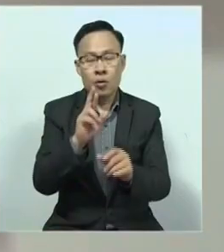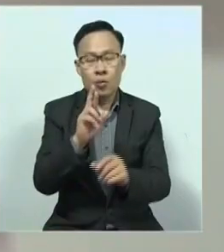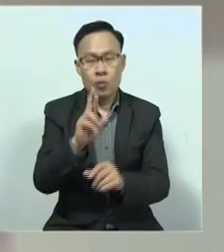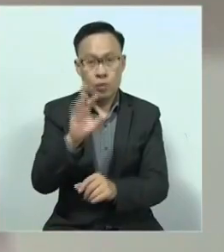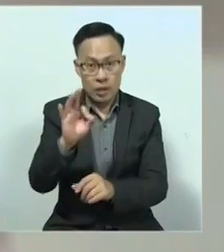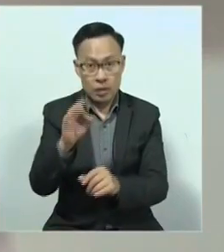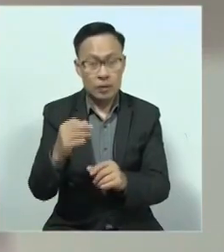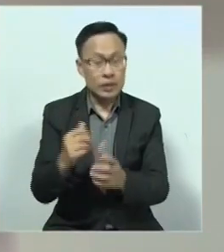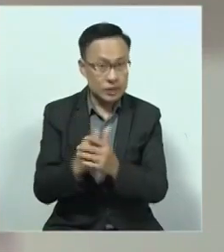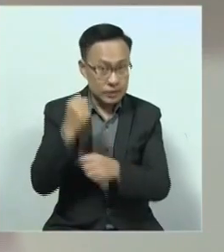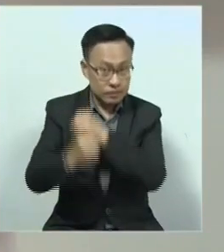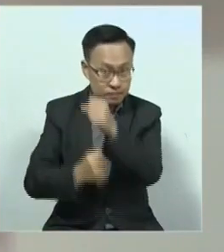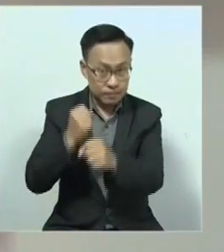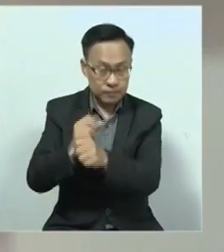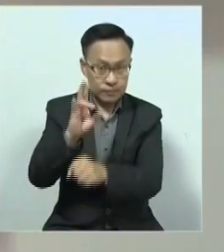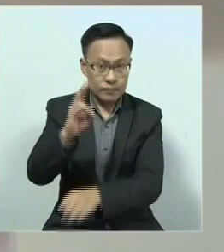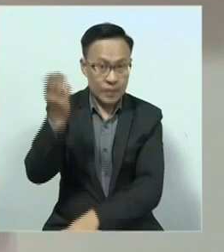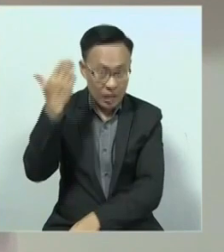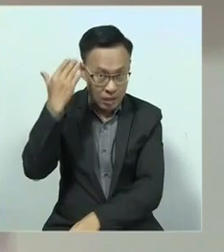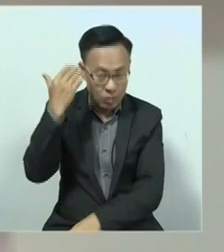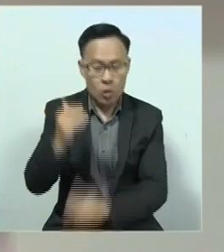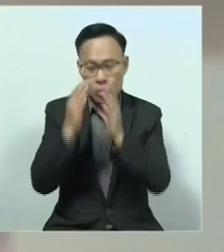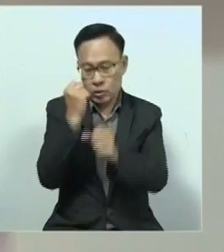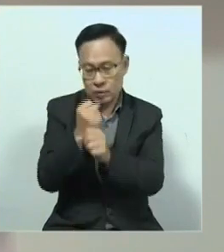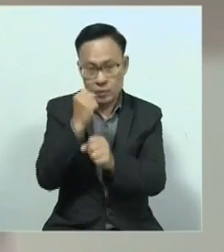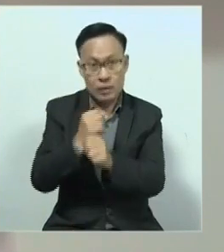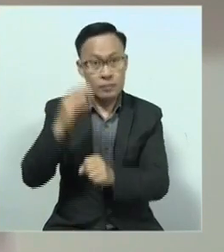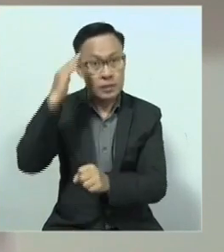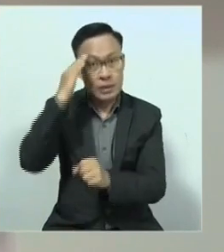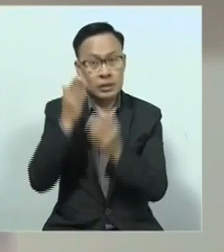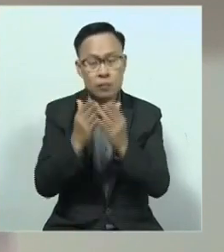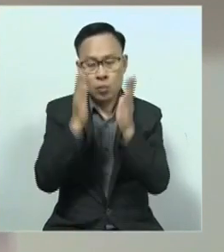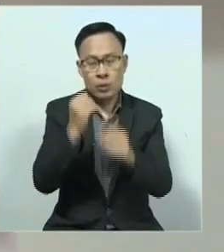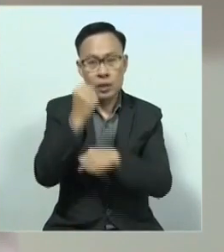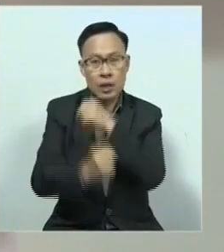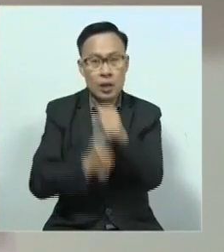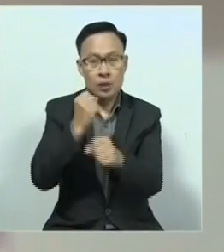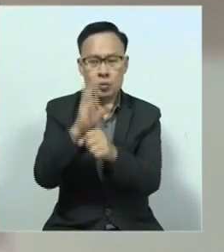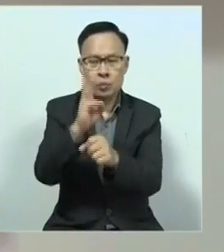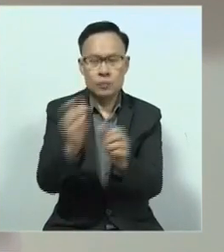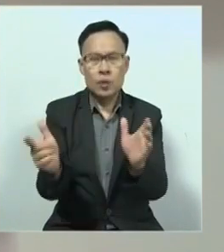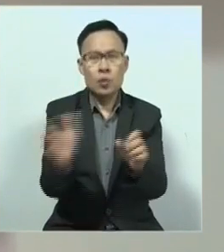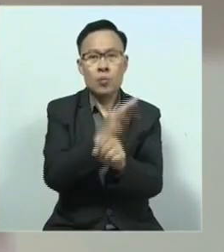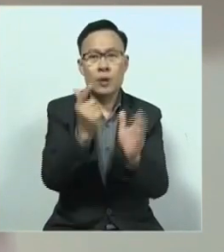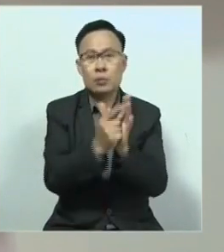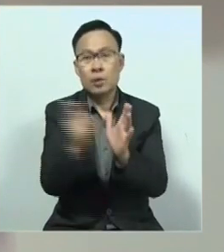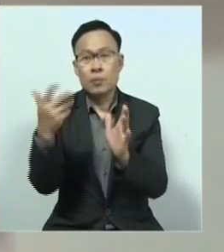ก็เกษียณราชการไปบ้างเป็นทหารประจำการก็ปลดประจำการบ้างเราจึงเริ่มต้น